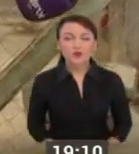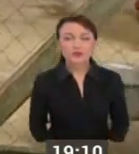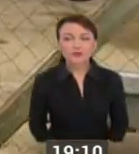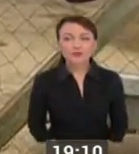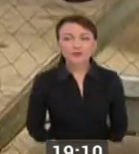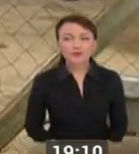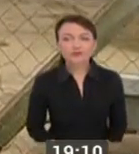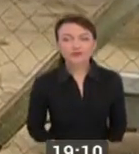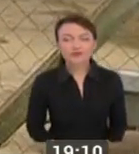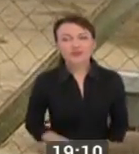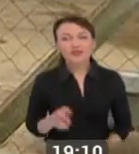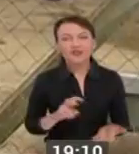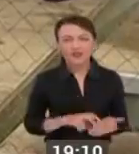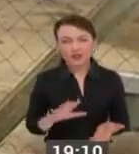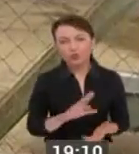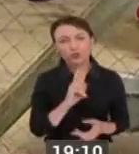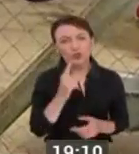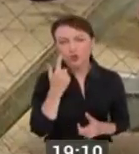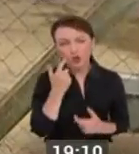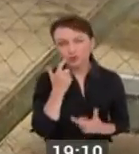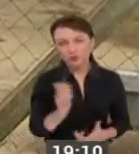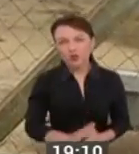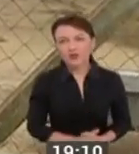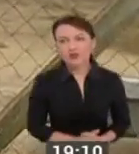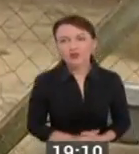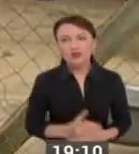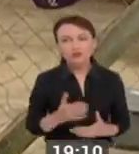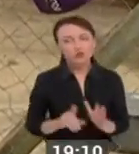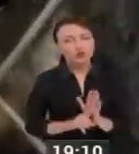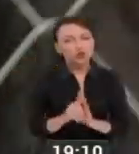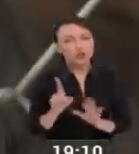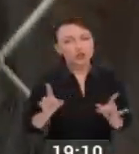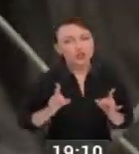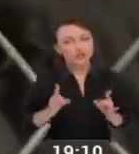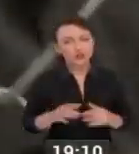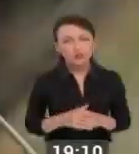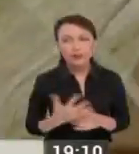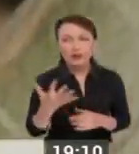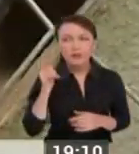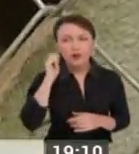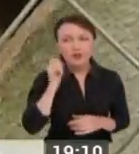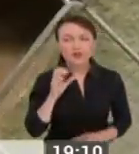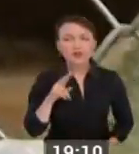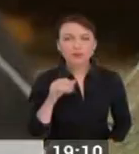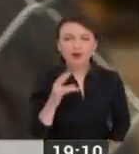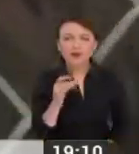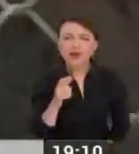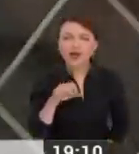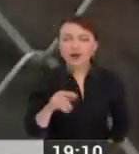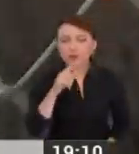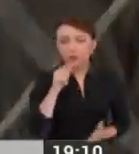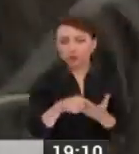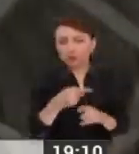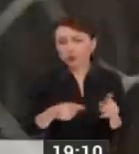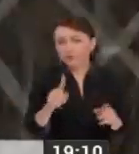Ну не бойся, ніхто ж не обіжає. Все, починає нервничати. П'ятирічний спаніель Джой потрапив до притулку